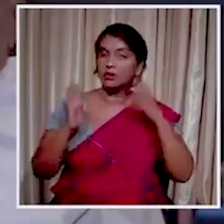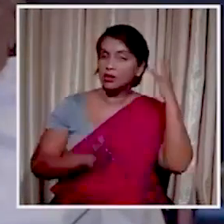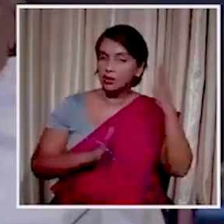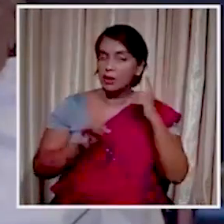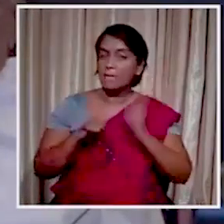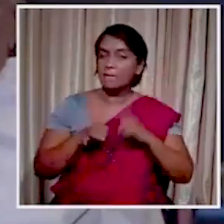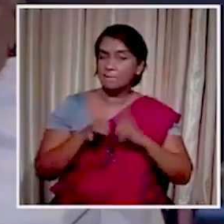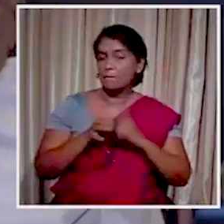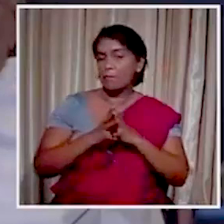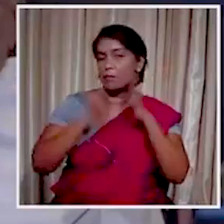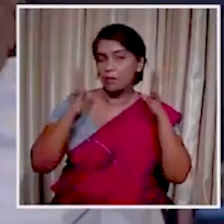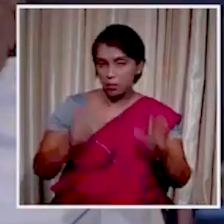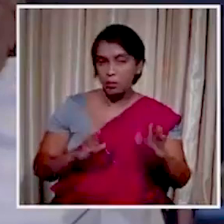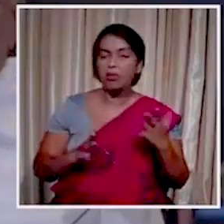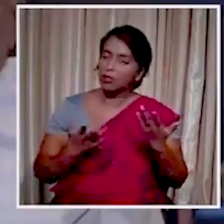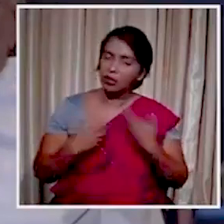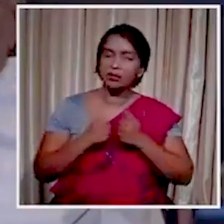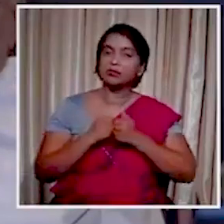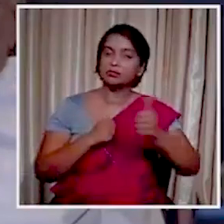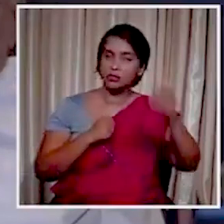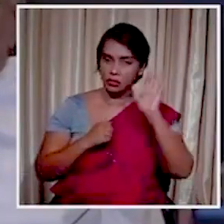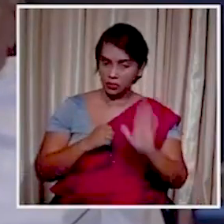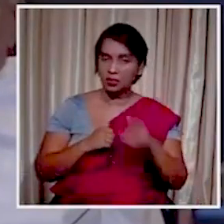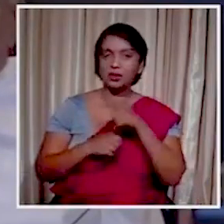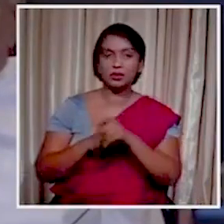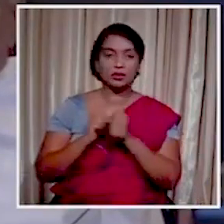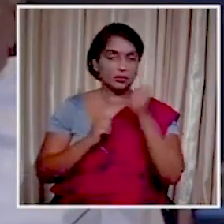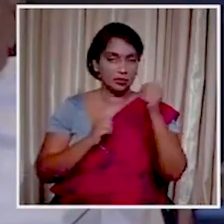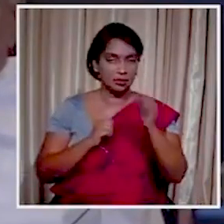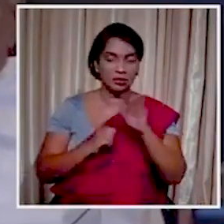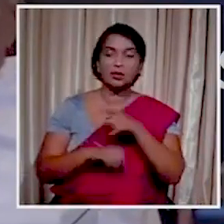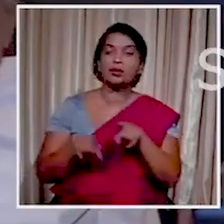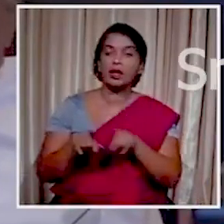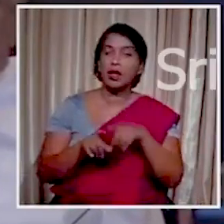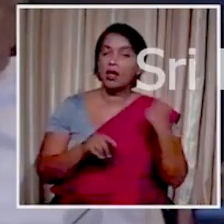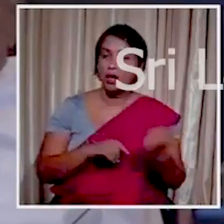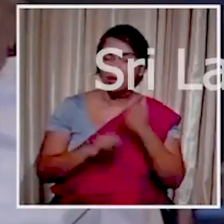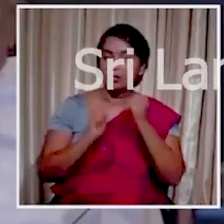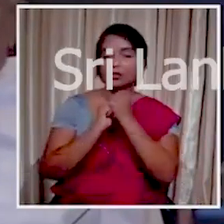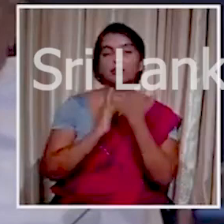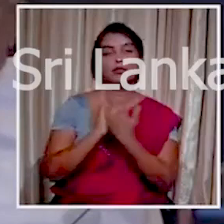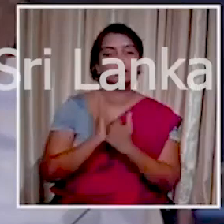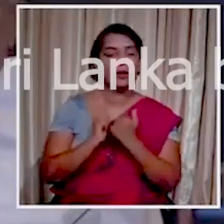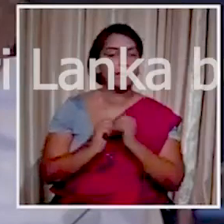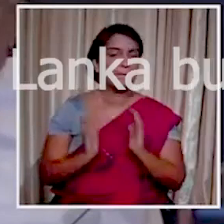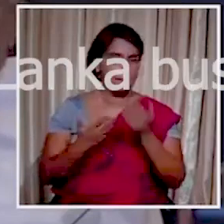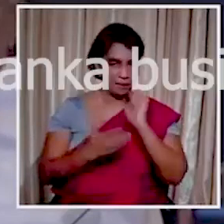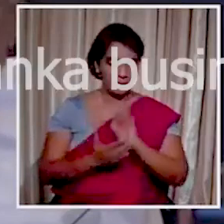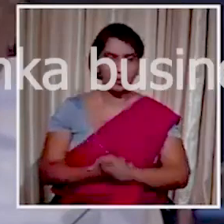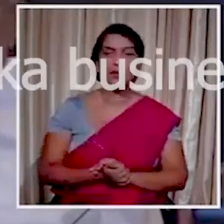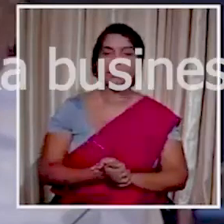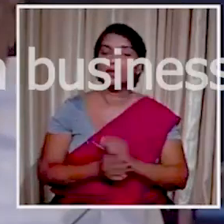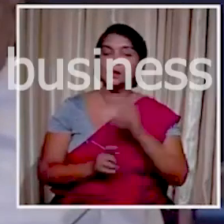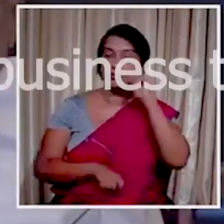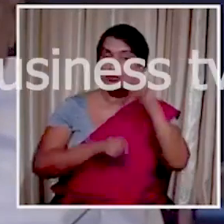ප්‍රශ්න ගණනාවක් තියෙනට පැටලෙන්නේ නැතුව අපි යන්න තියෙන්නේ ඉදිරියට යන්න අපි අලුත් වැඩසටහනක් ඇති කරන්න තියෙනවා